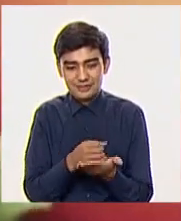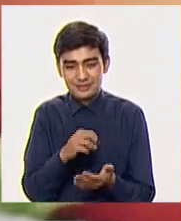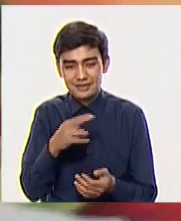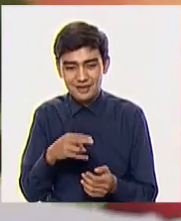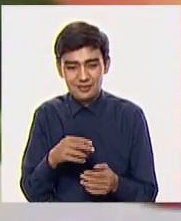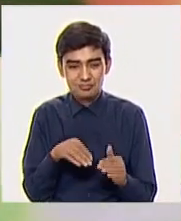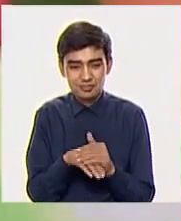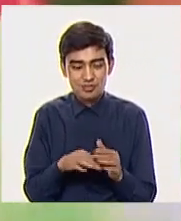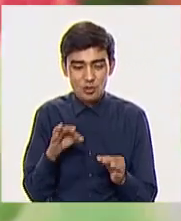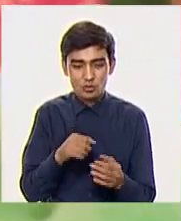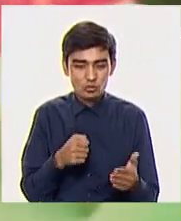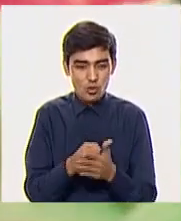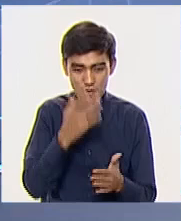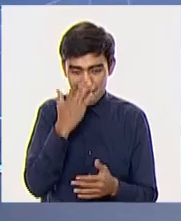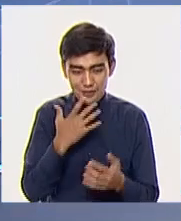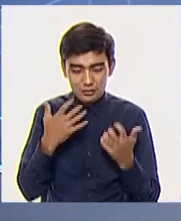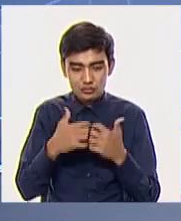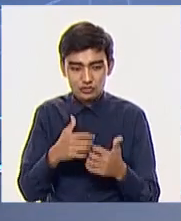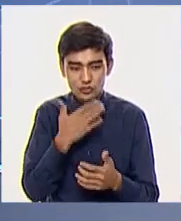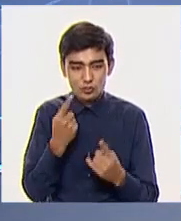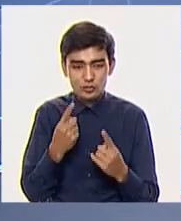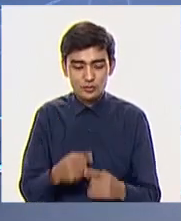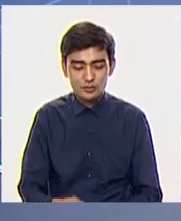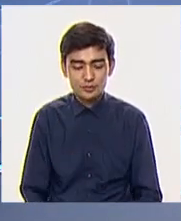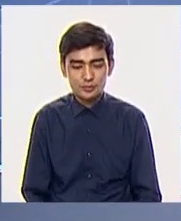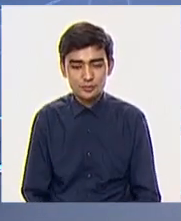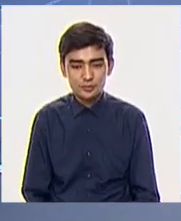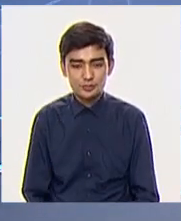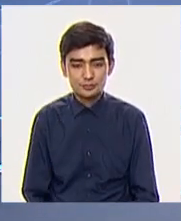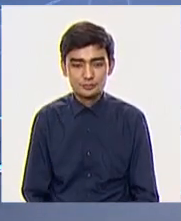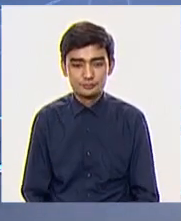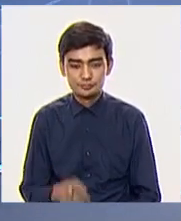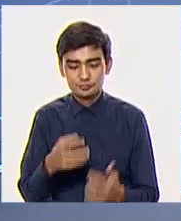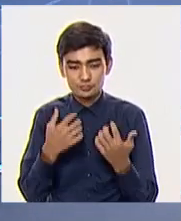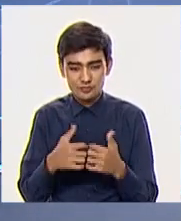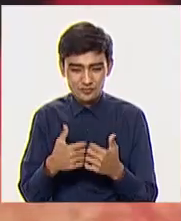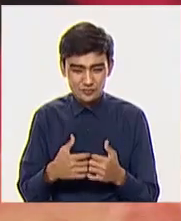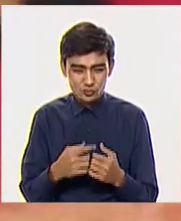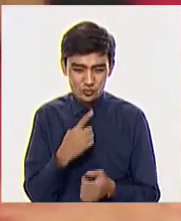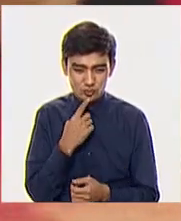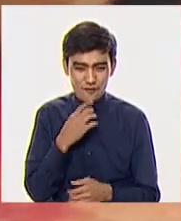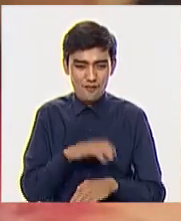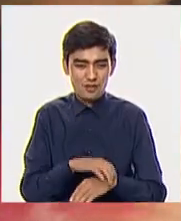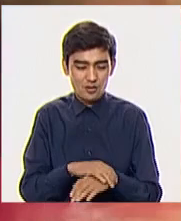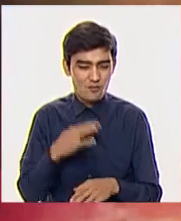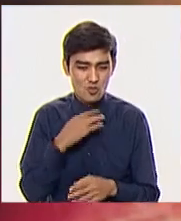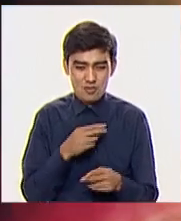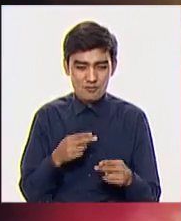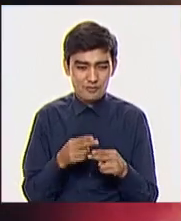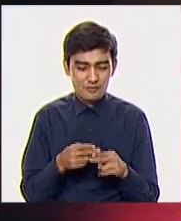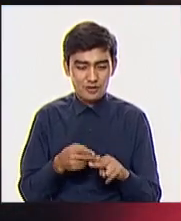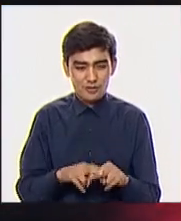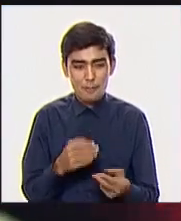азық-түлік неге жазға есептелмеген? Есептеу ол өзі негізі қиын факт. Фактор көп оған әсер етеді.